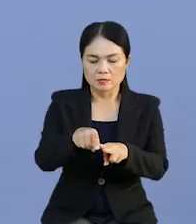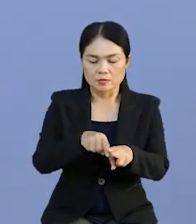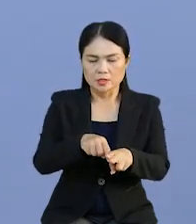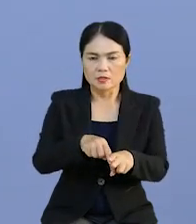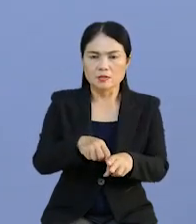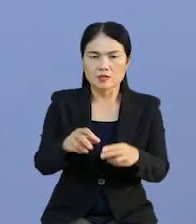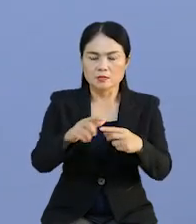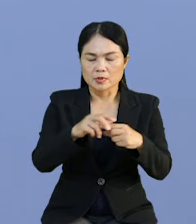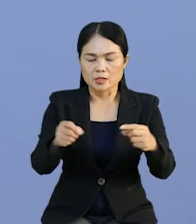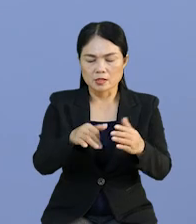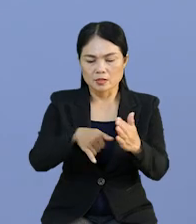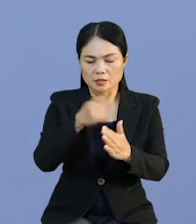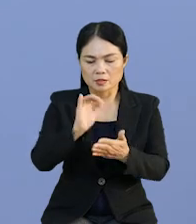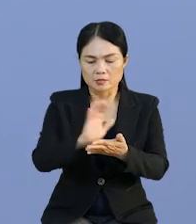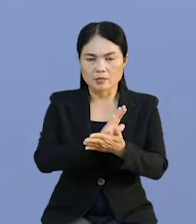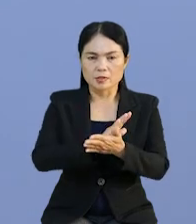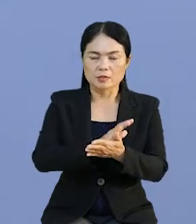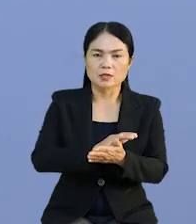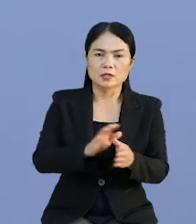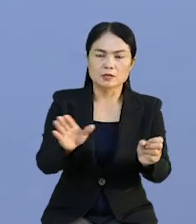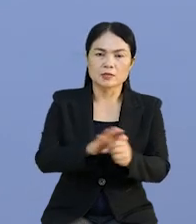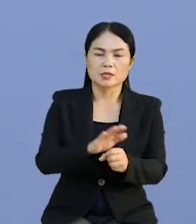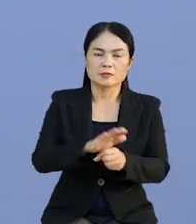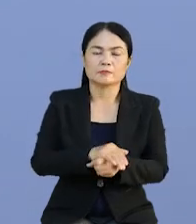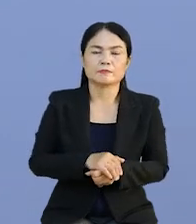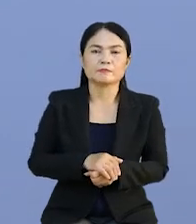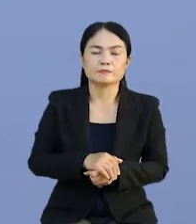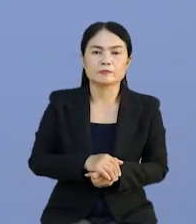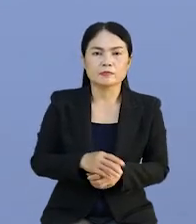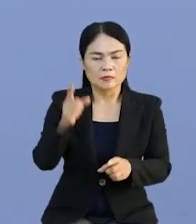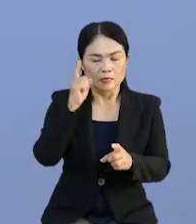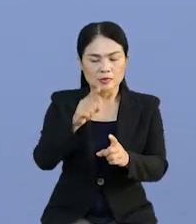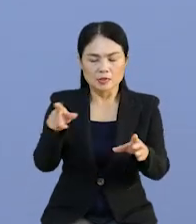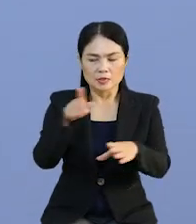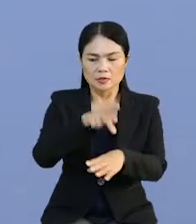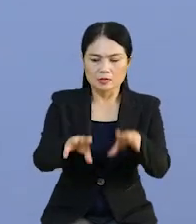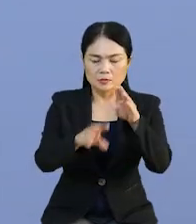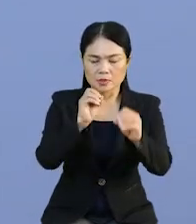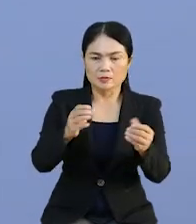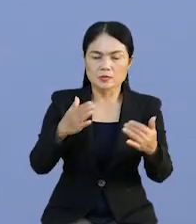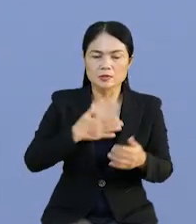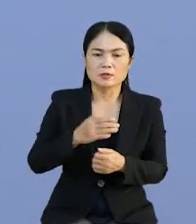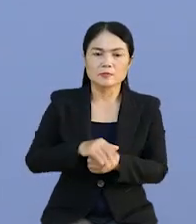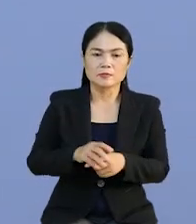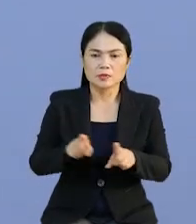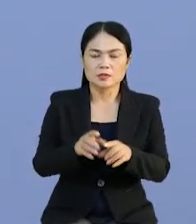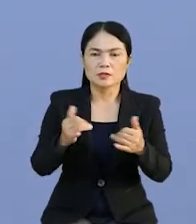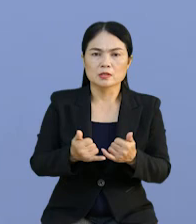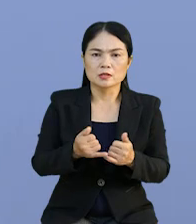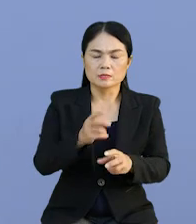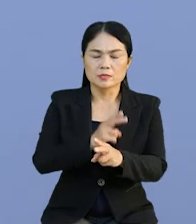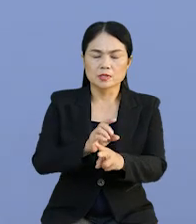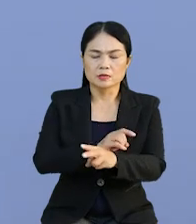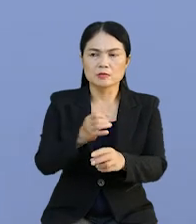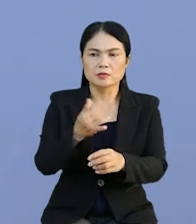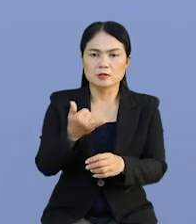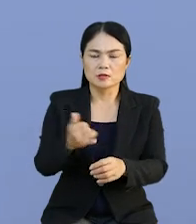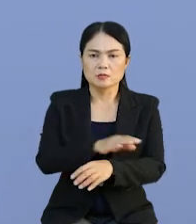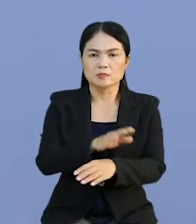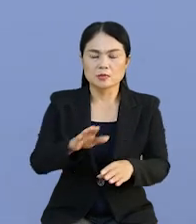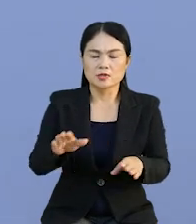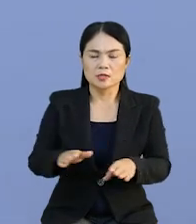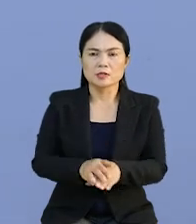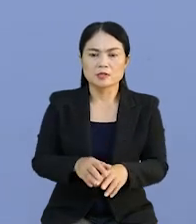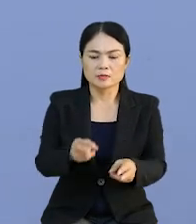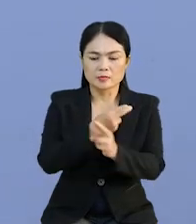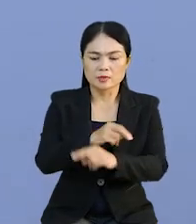ខ្មៅដៃក្រដាស់ព្រៀងឲ្យបានគ្រប់គ្រាន់ដើម្បីចូលរួមរៀនជាមួយលោកគ្រូដូច្នេះលោកគ្រូសូមទុកពេលបន្តិចឲ្យកូនត្រៀម